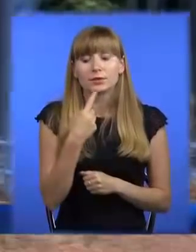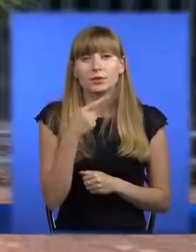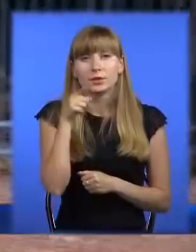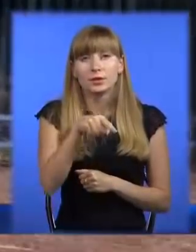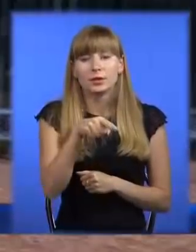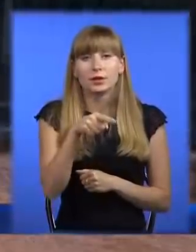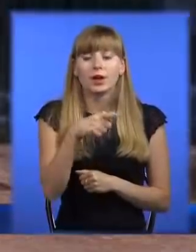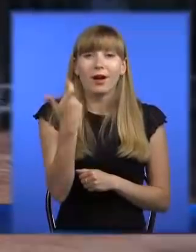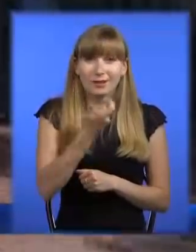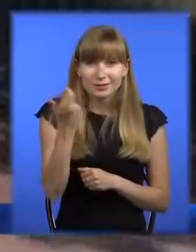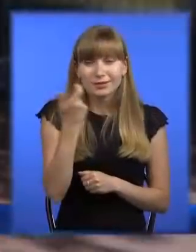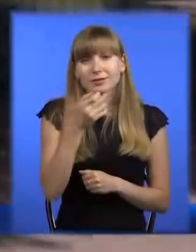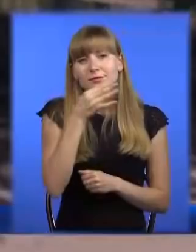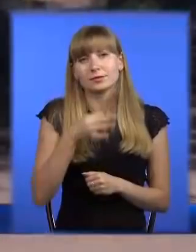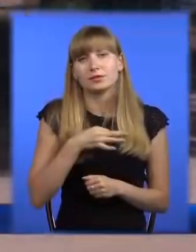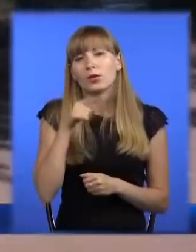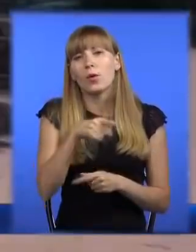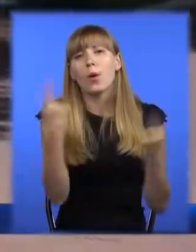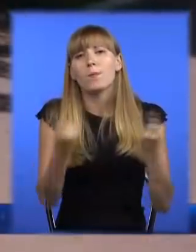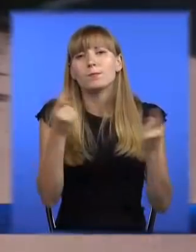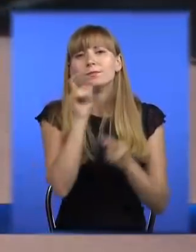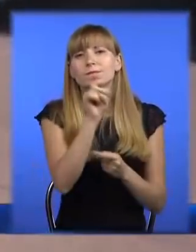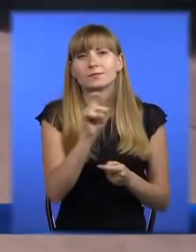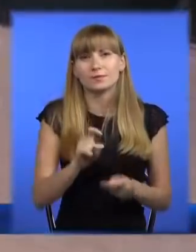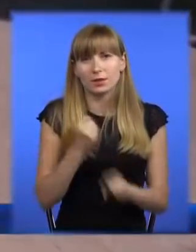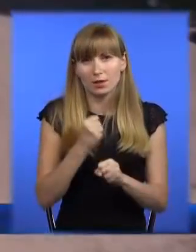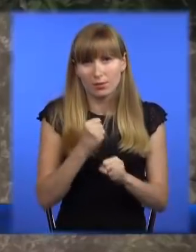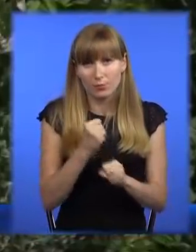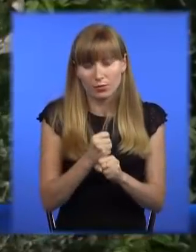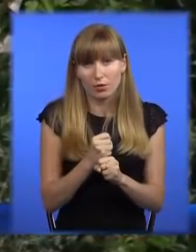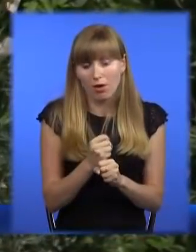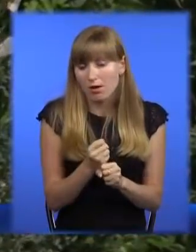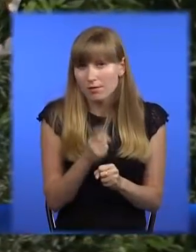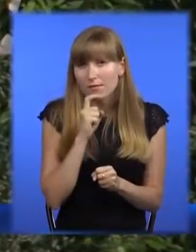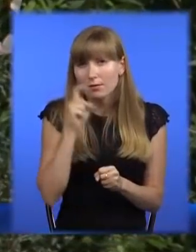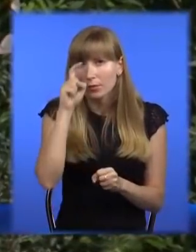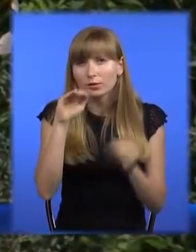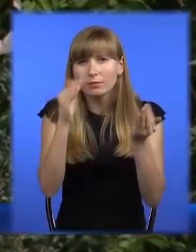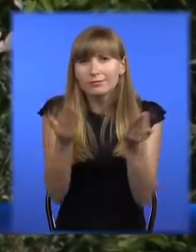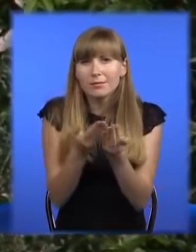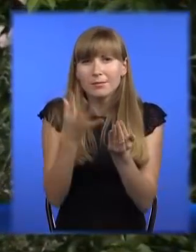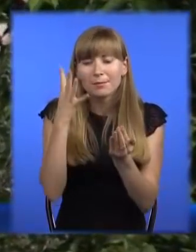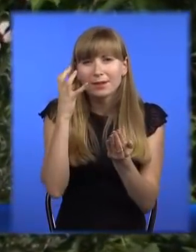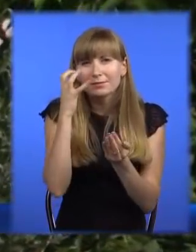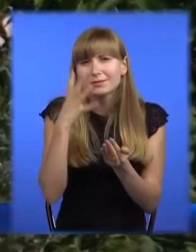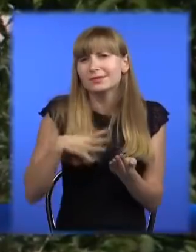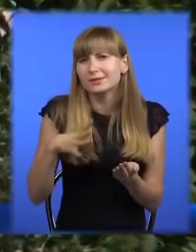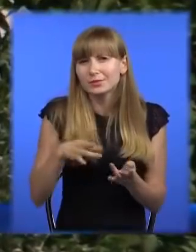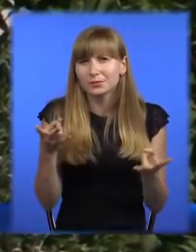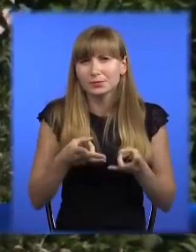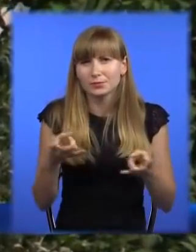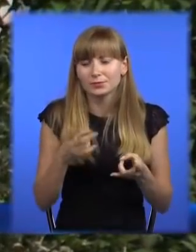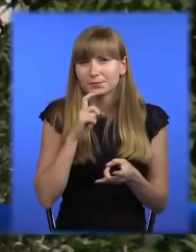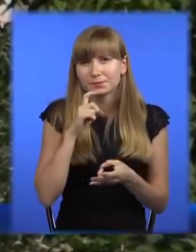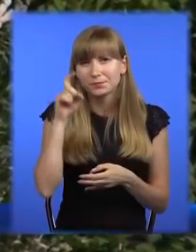власник підприємства стверджував, що тут ведуть звичайні зварювальні роботи. Лишається незрозумілим, для чого тоді